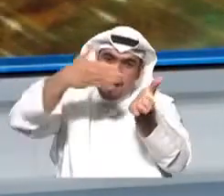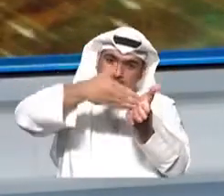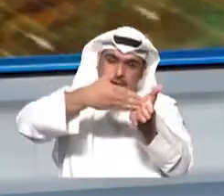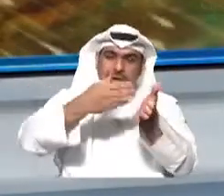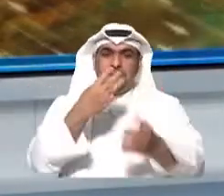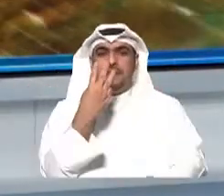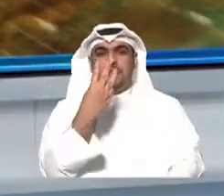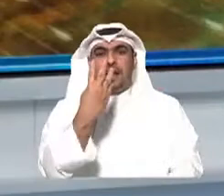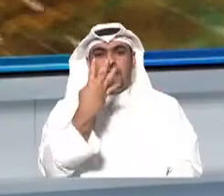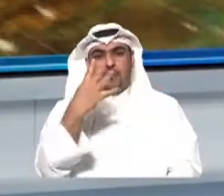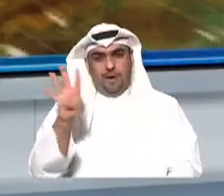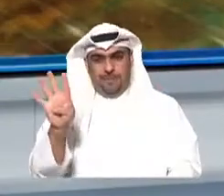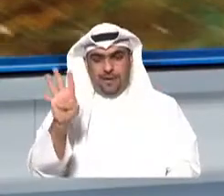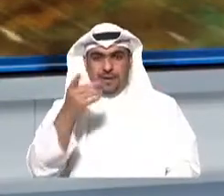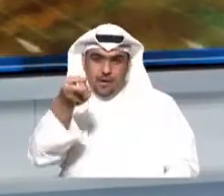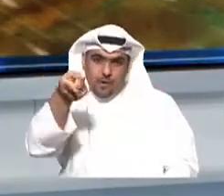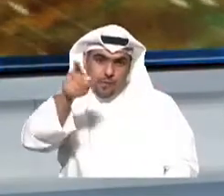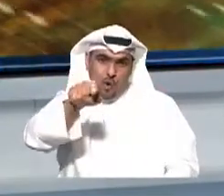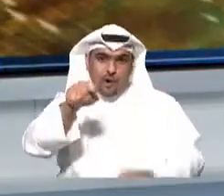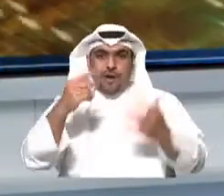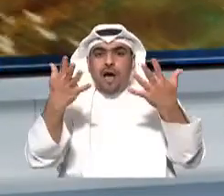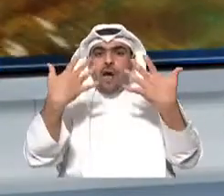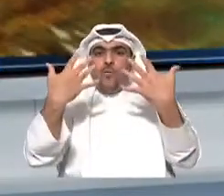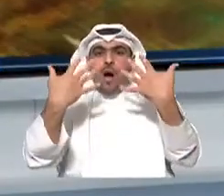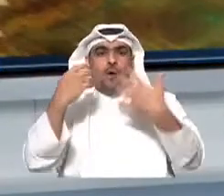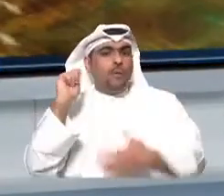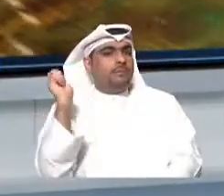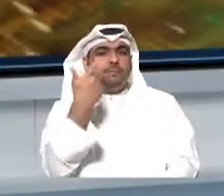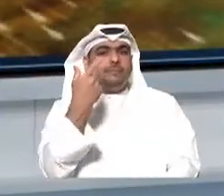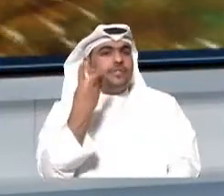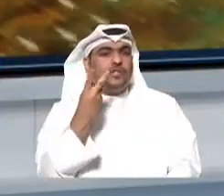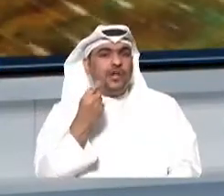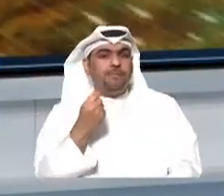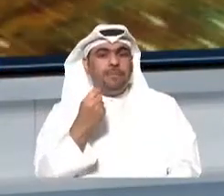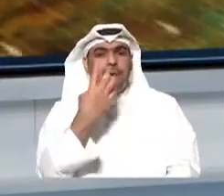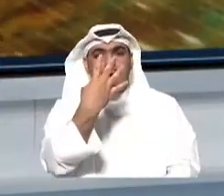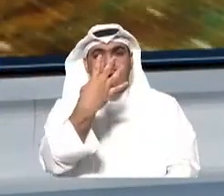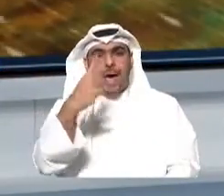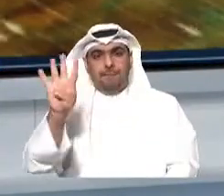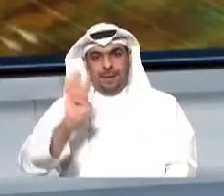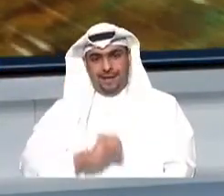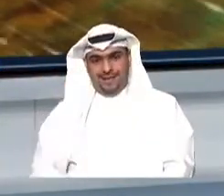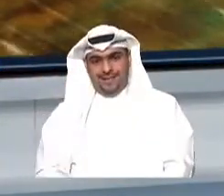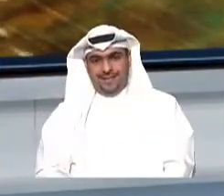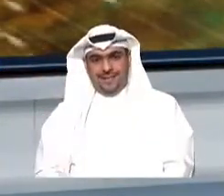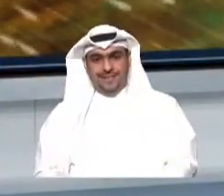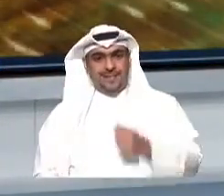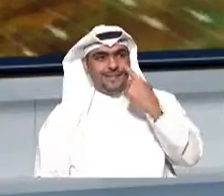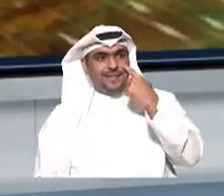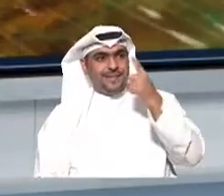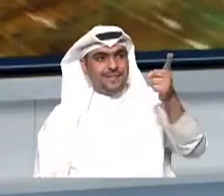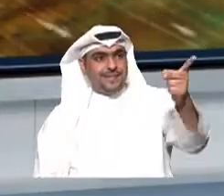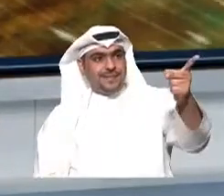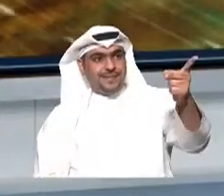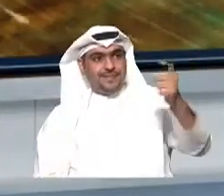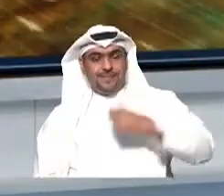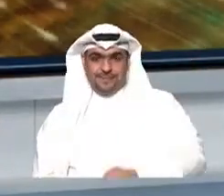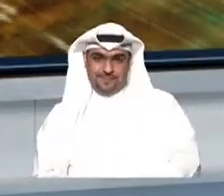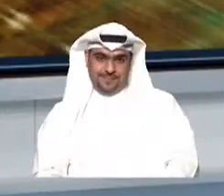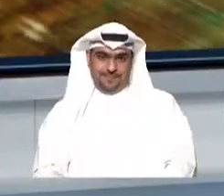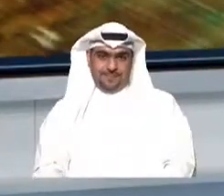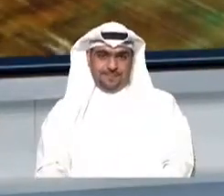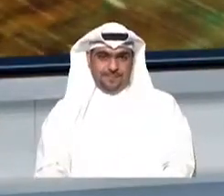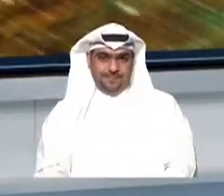10 إلى 40 كيلومتر بالساعة، وأيضا درجات الحرارة متوقع أن تتراوح ما بين 43 إلى 42 درجة مئوية على المناطق